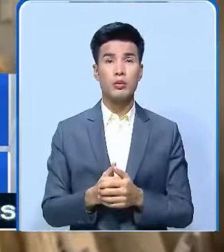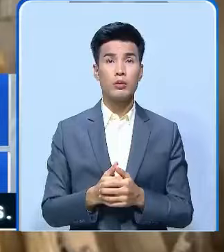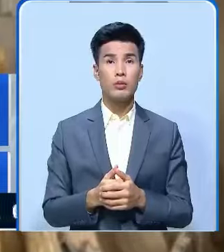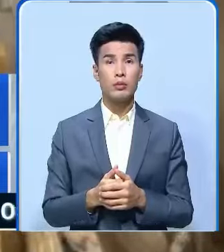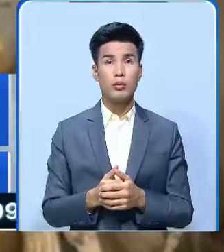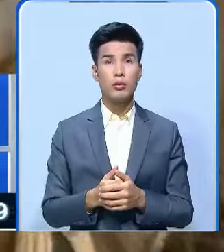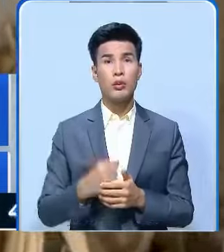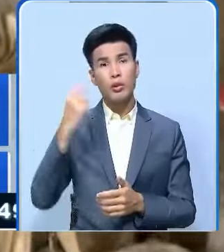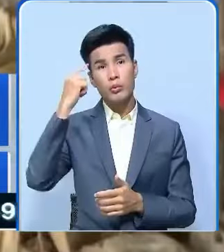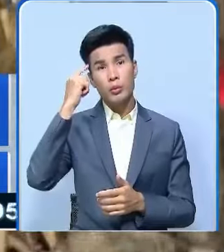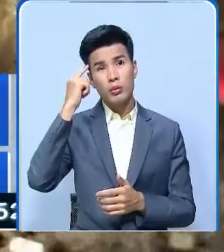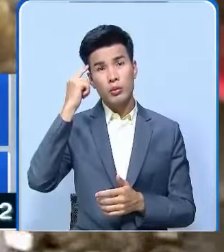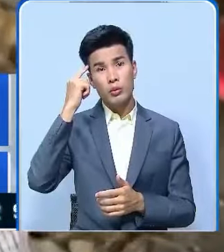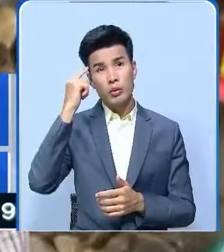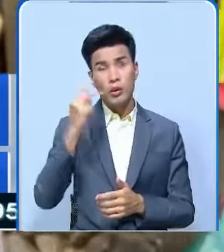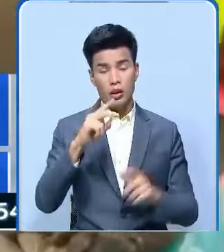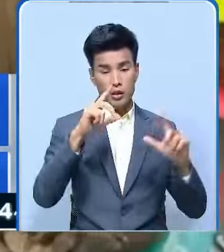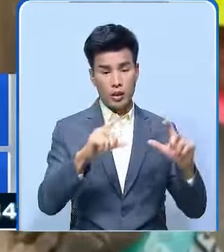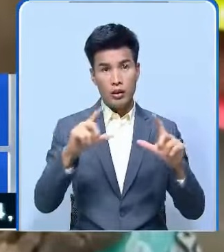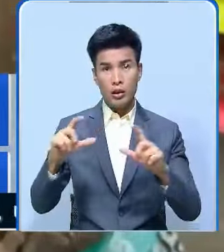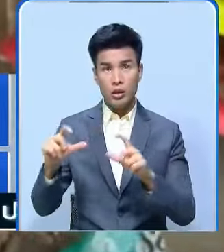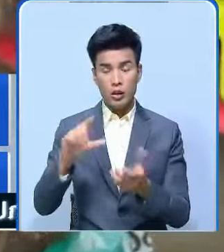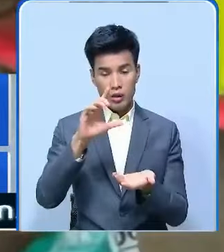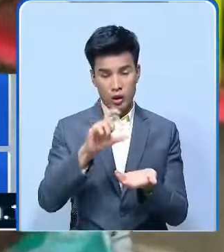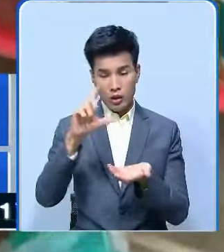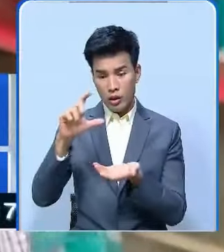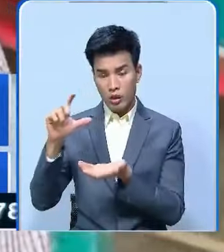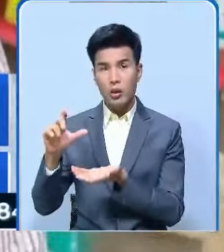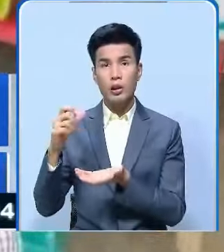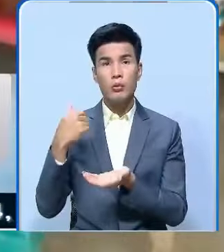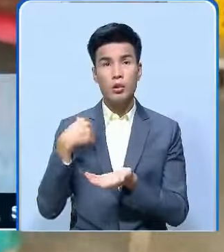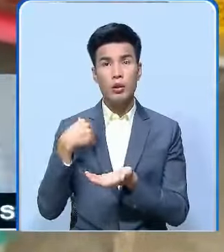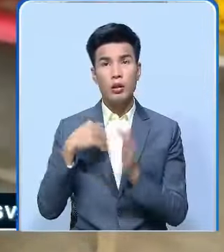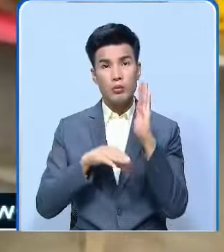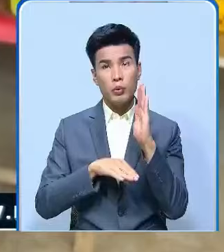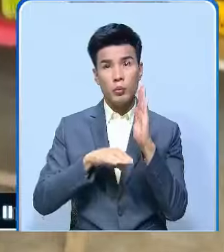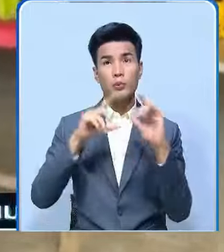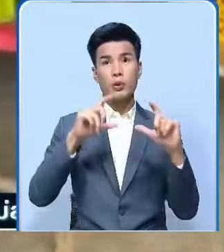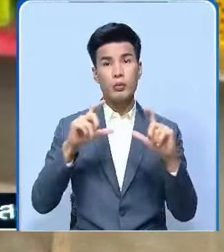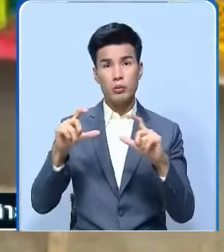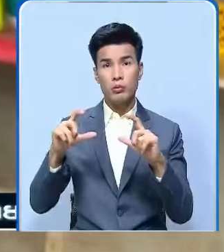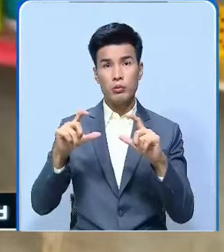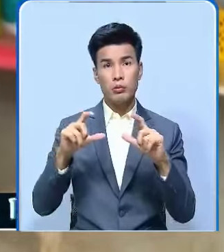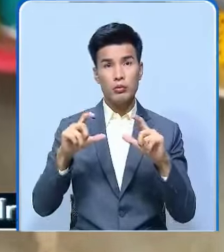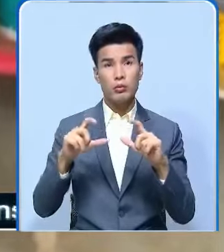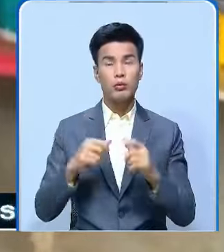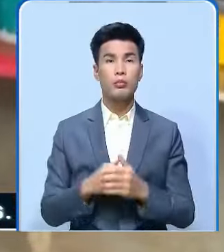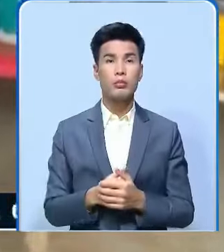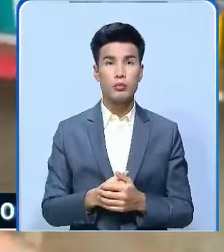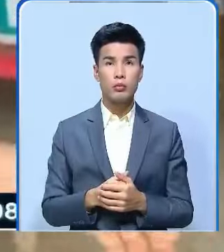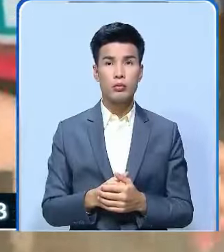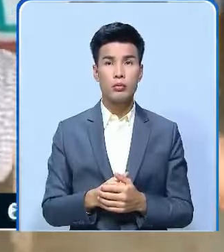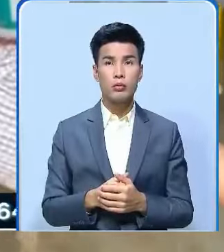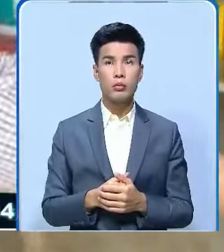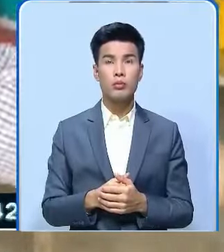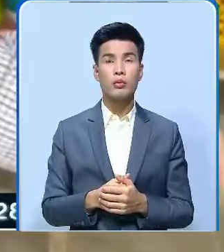านึกไม่ถึงเจ๊ถ่ายรูปเลยทุกอันพนักมันนั้นนิดนิดเจ๊ถ่ายไปนะถ้ามันขึ้นอีกหน่อยเจ๊ก็ถ่ายไปมีเลยต่อคนเชื้อไ